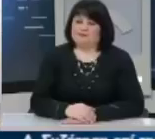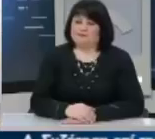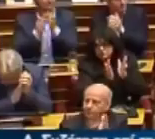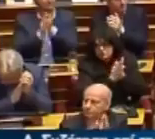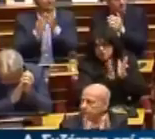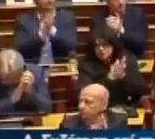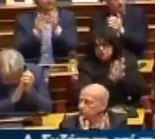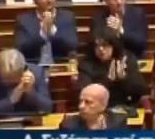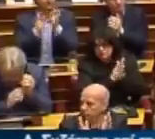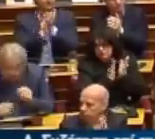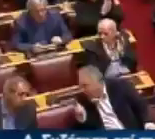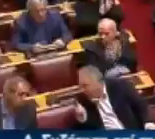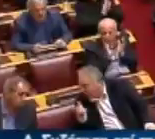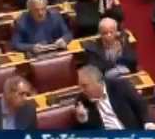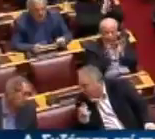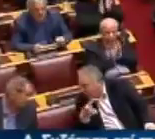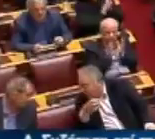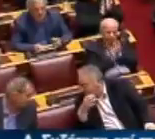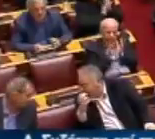ευρώπη e